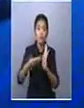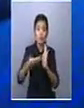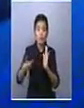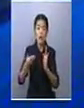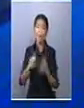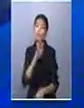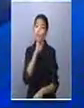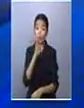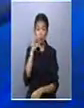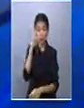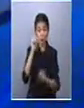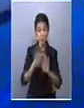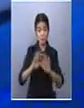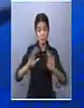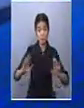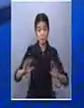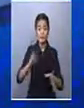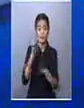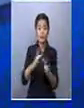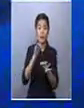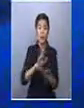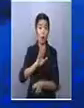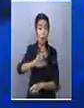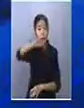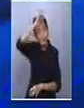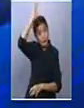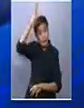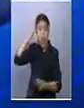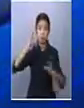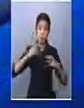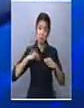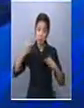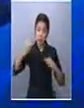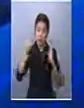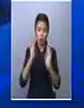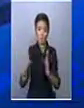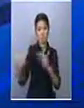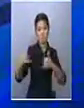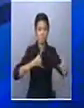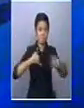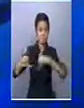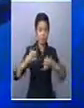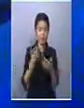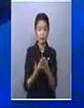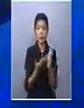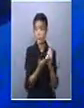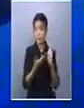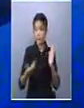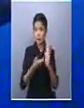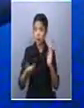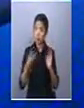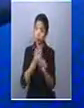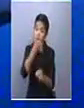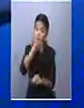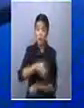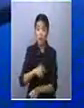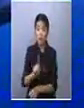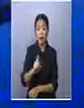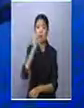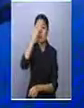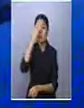เปิดจริงๆแล้วธนาคารของกรีซนั้นจะรองรับการที่ประชาชนอาจจะต้องแห่ไปถอนเงินรับไหวหรือไม่นะคะเพราะว่าณปัจจุ